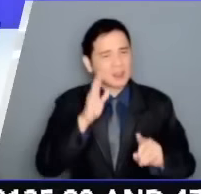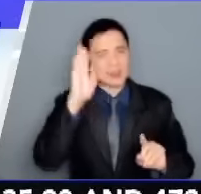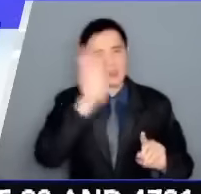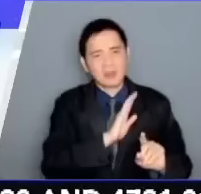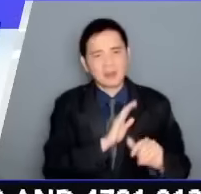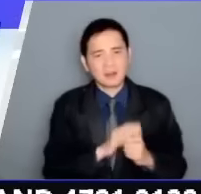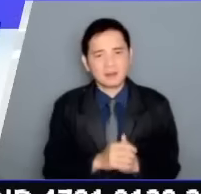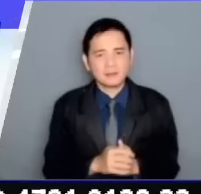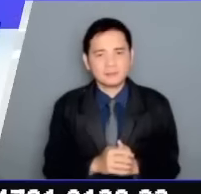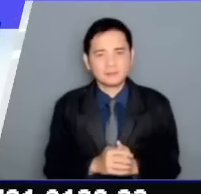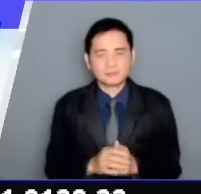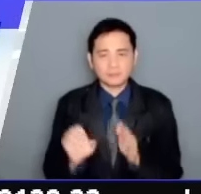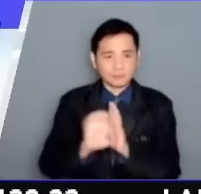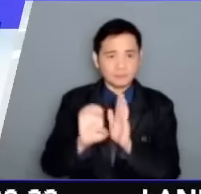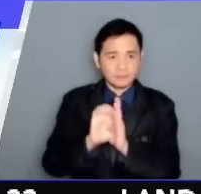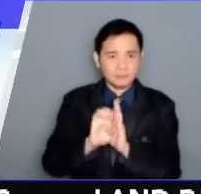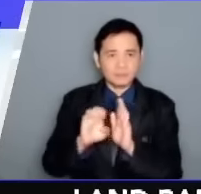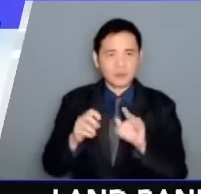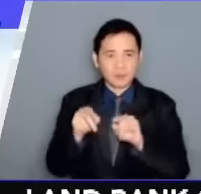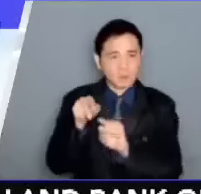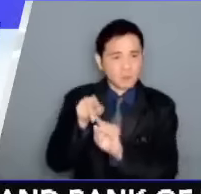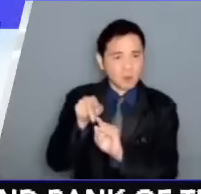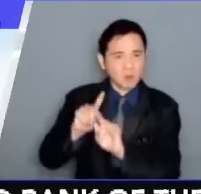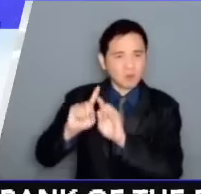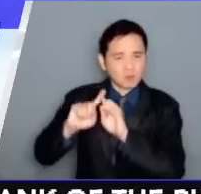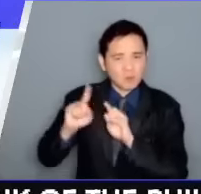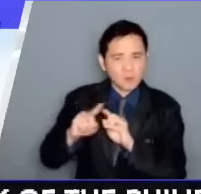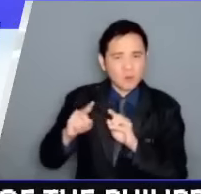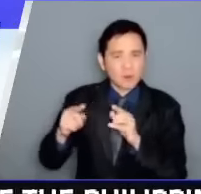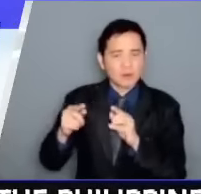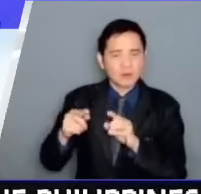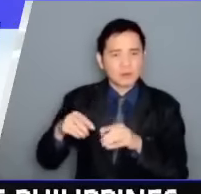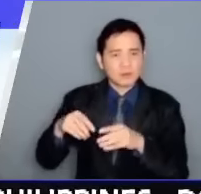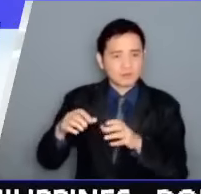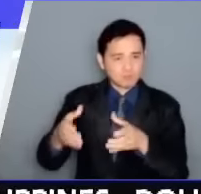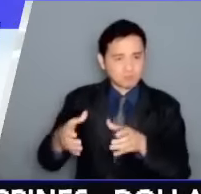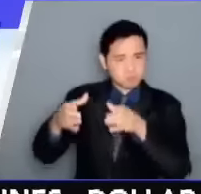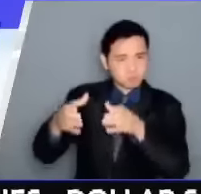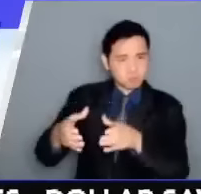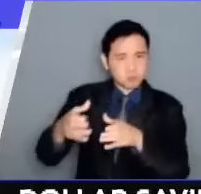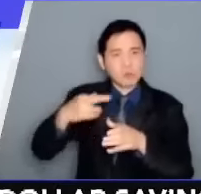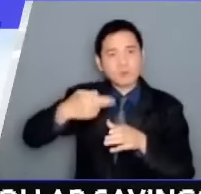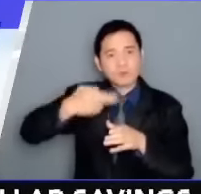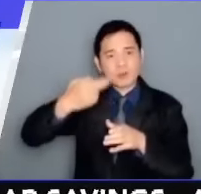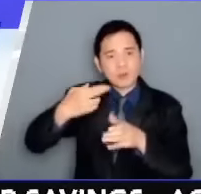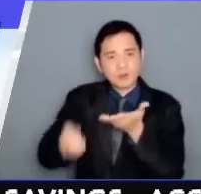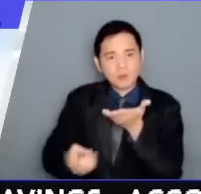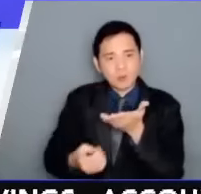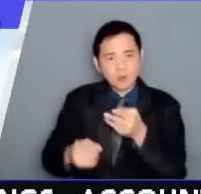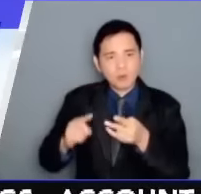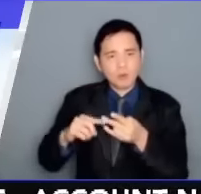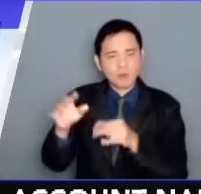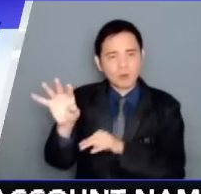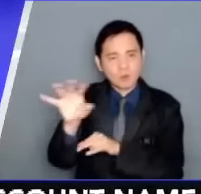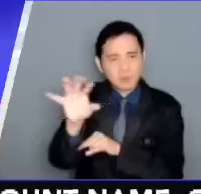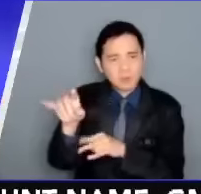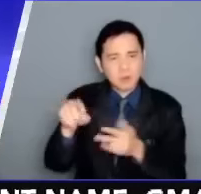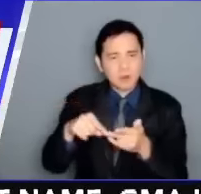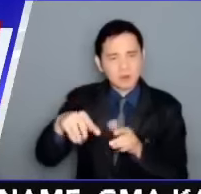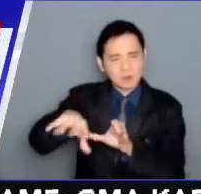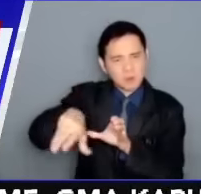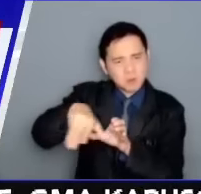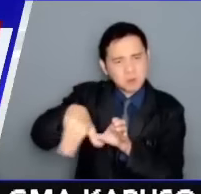nasirang appliances na nalubog sa baha kabilang na ang isang rice cooker dalawang electric fan At washing machine at tatagalan